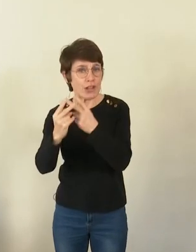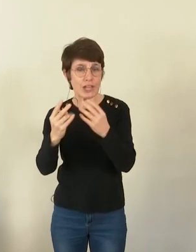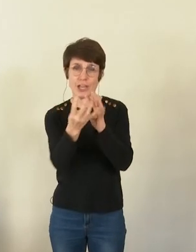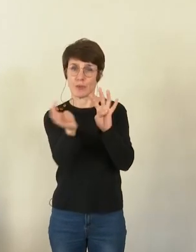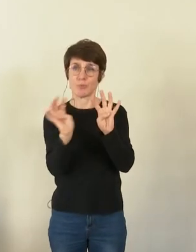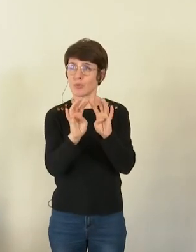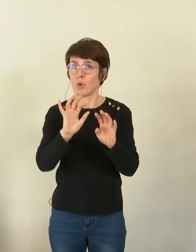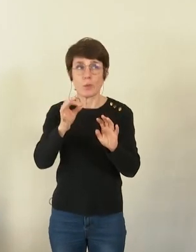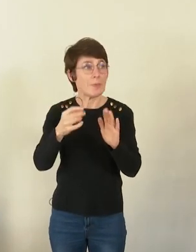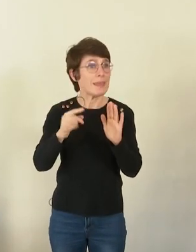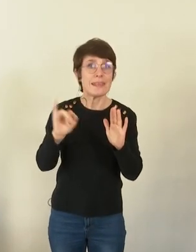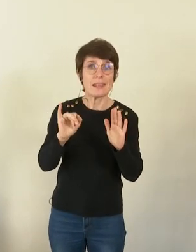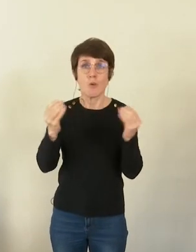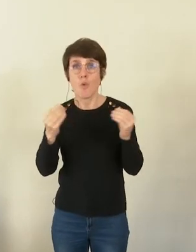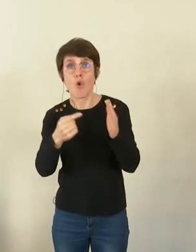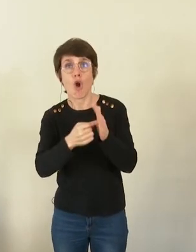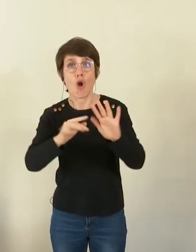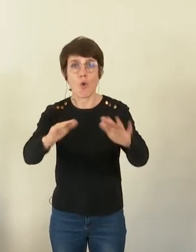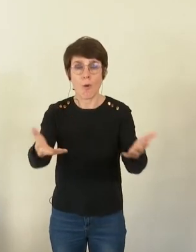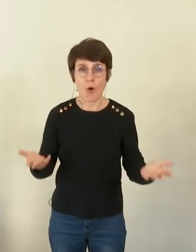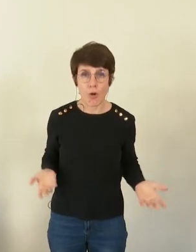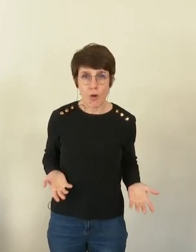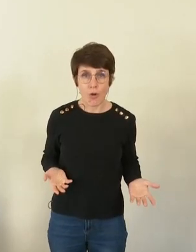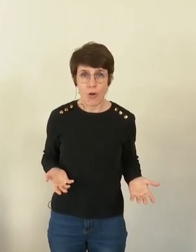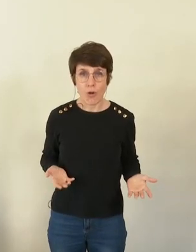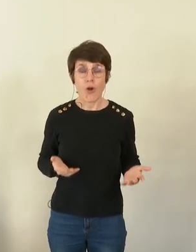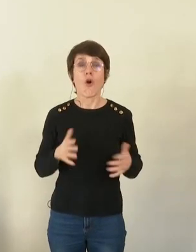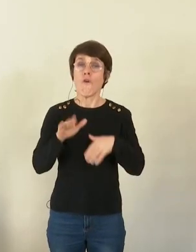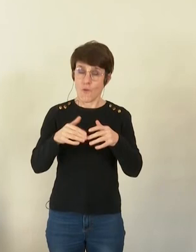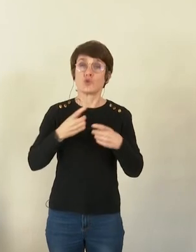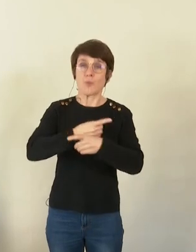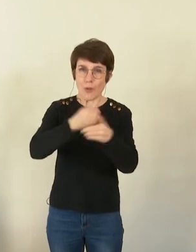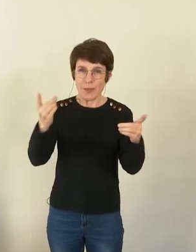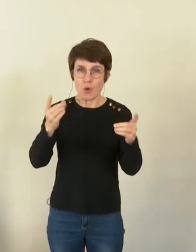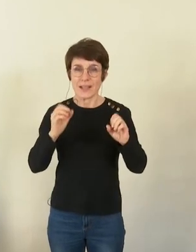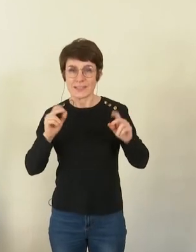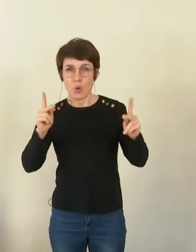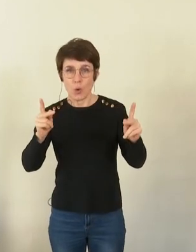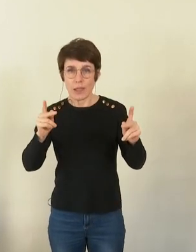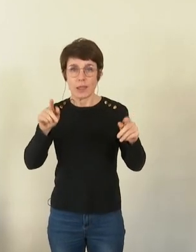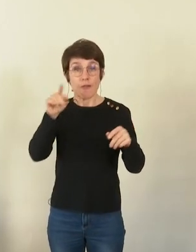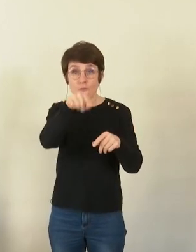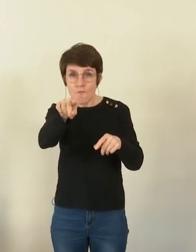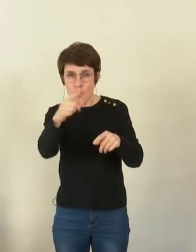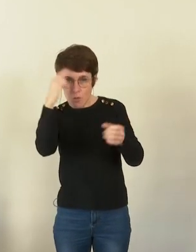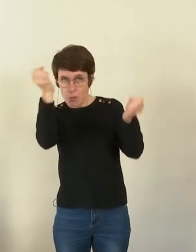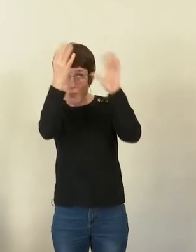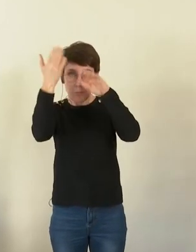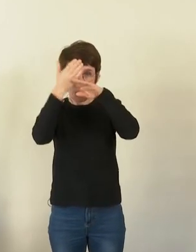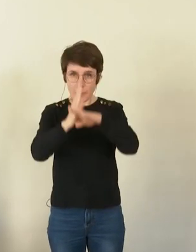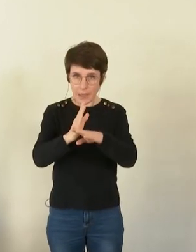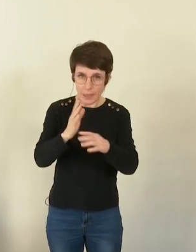qui ou quand comment quelle que soit la place laissée au fonctionnement démocratique vous avez visiblement des choses bien dessinées à